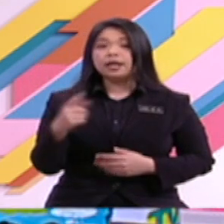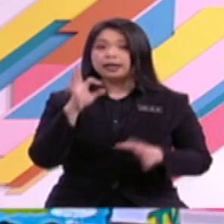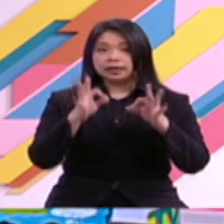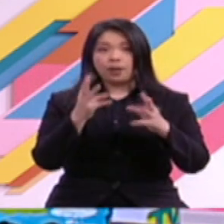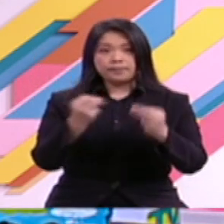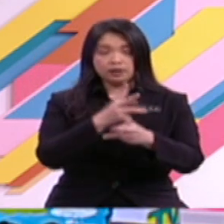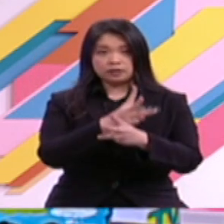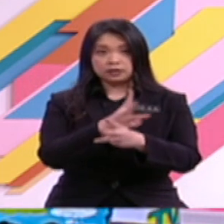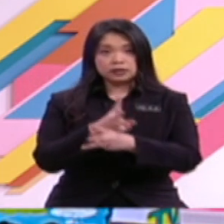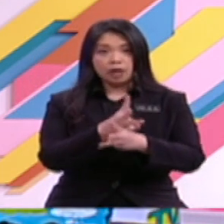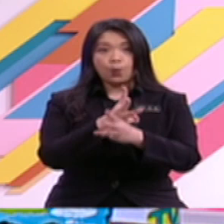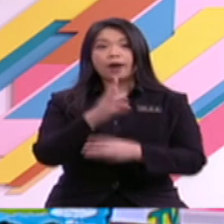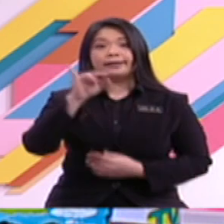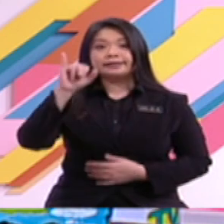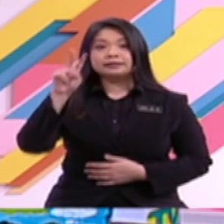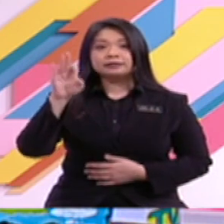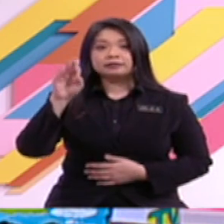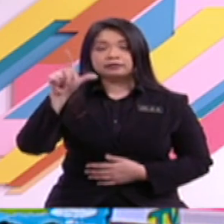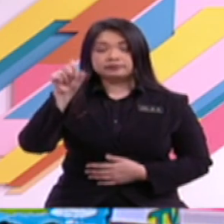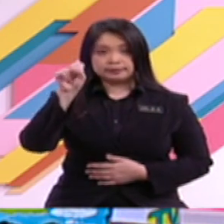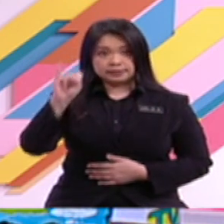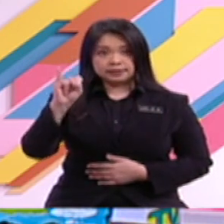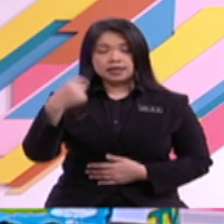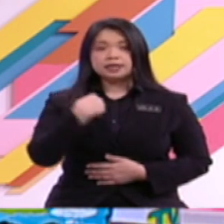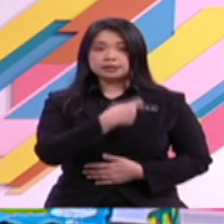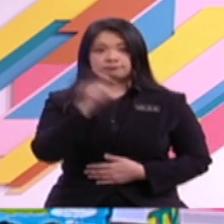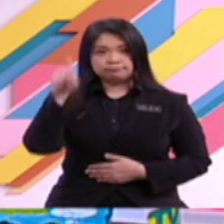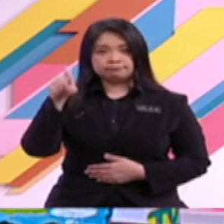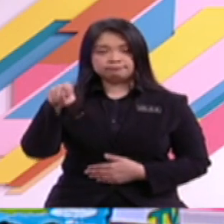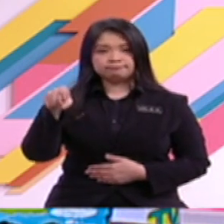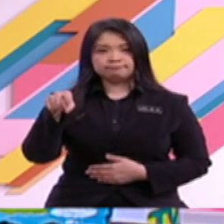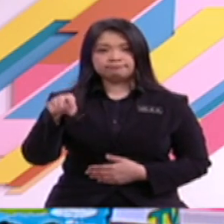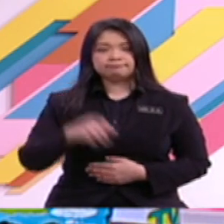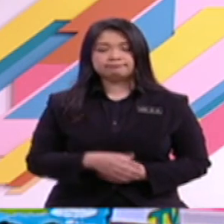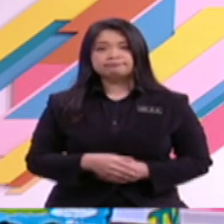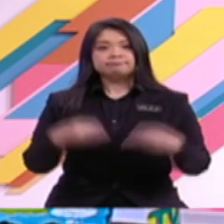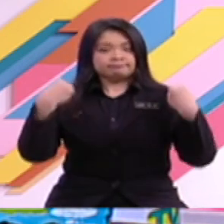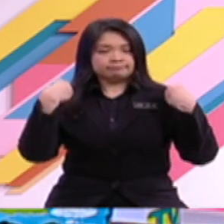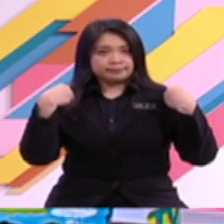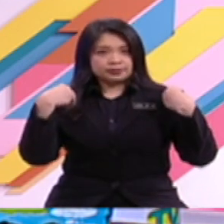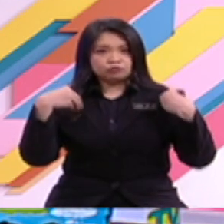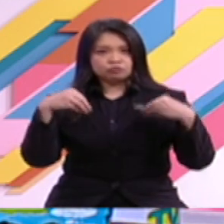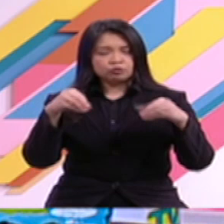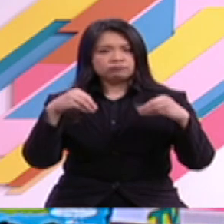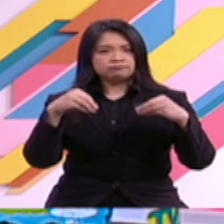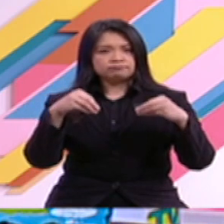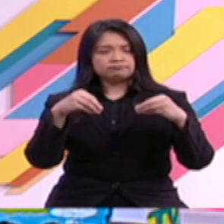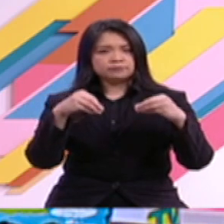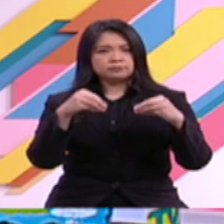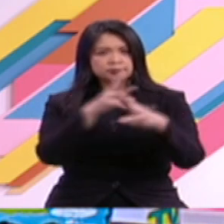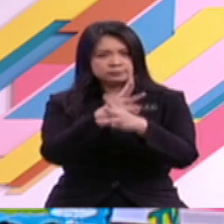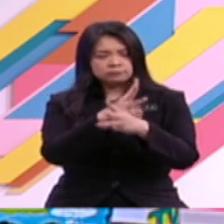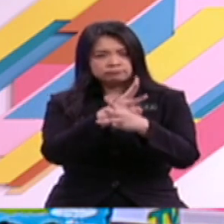inflasi kita akan naik-naik Mesin Teknik naik-naik jual ketat awasi